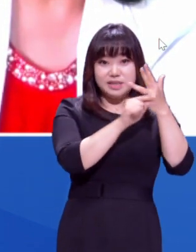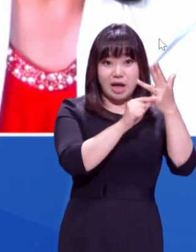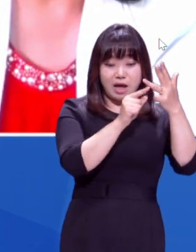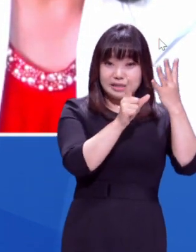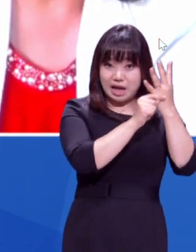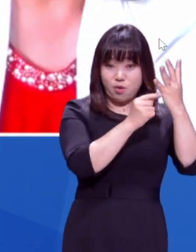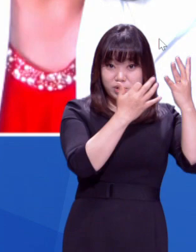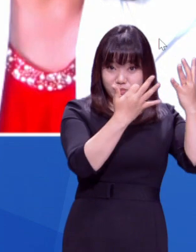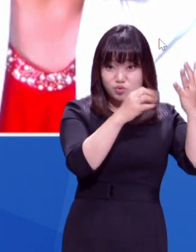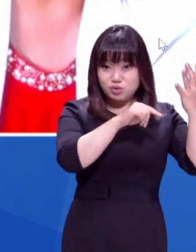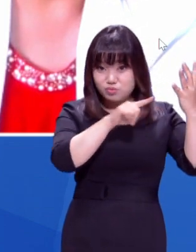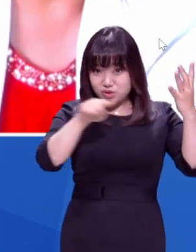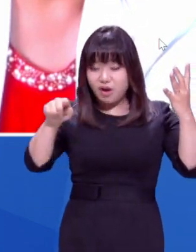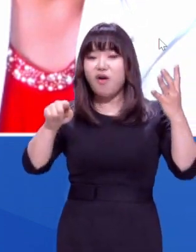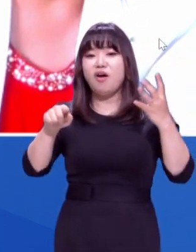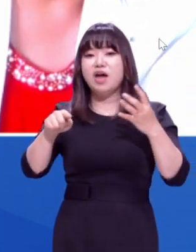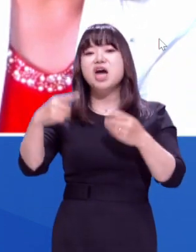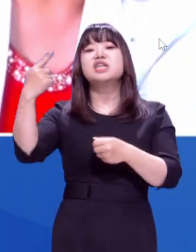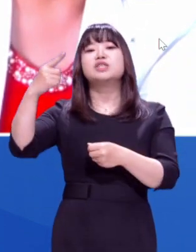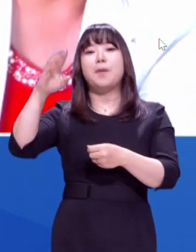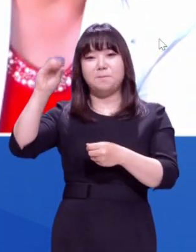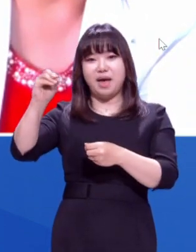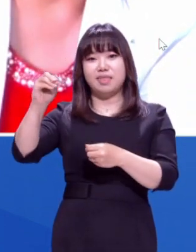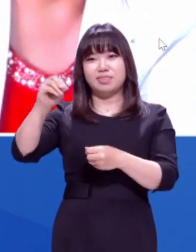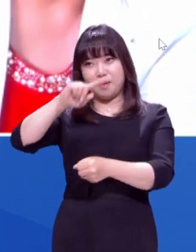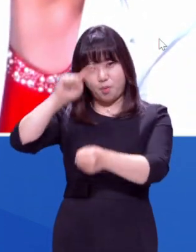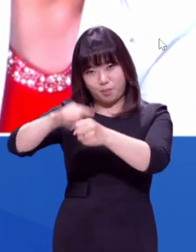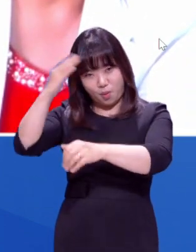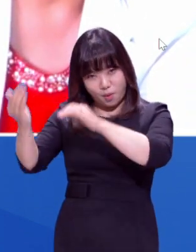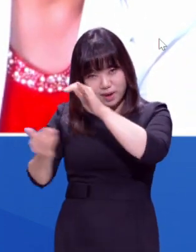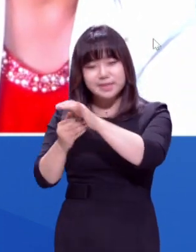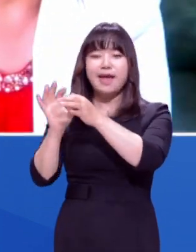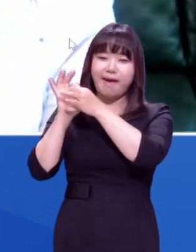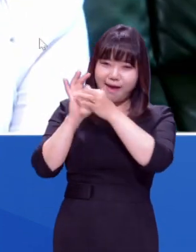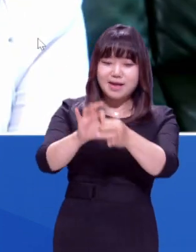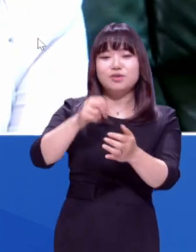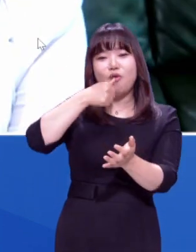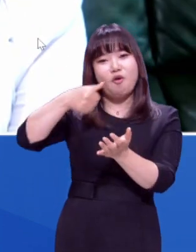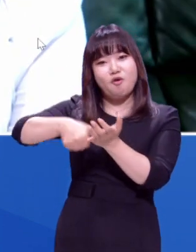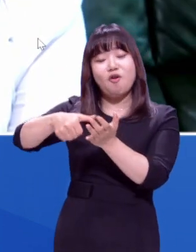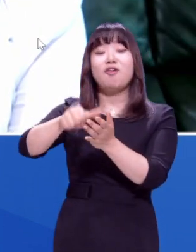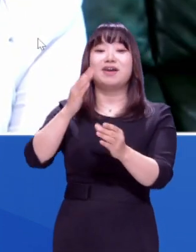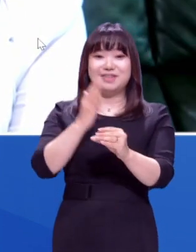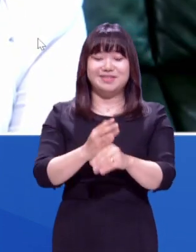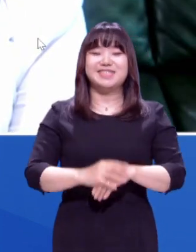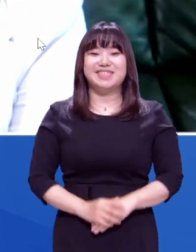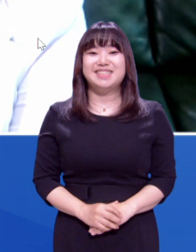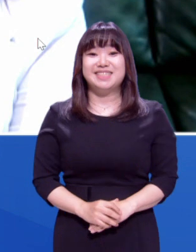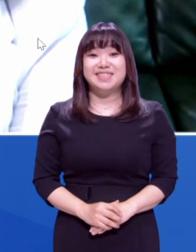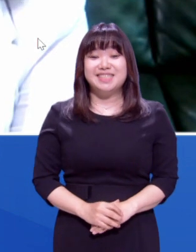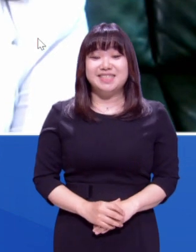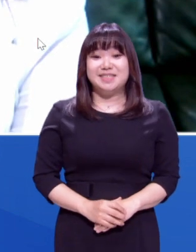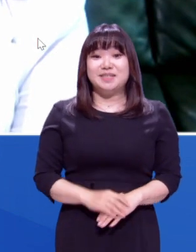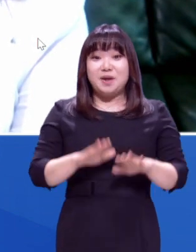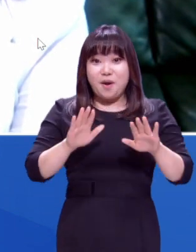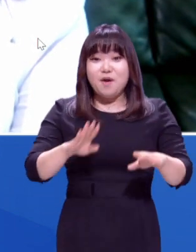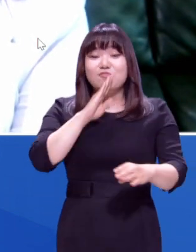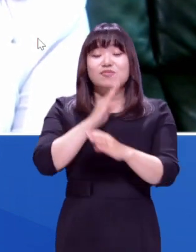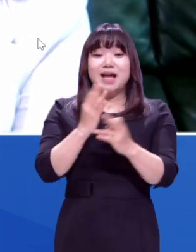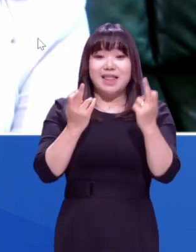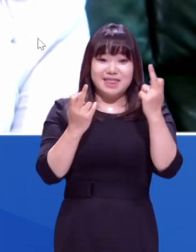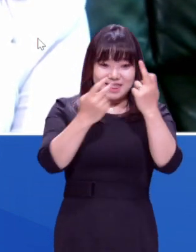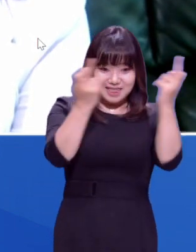19일부터 3만 명 달성될 때까지 선언한답니다. 네, 여기까지 듣겠습니다. 강북구 북한산